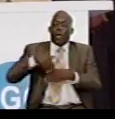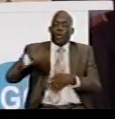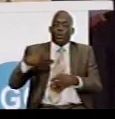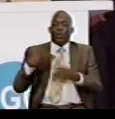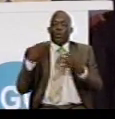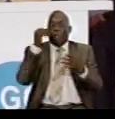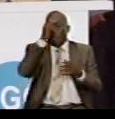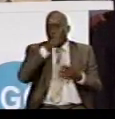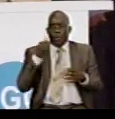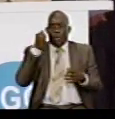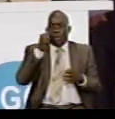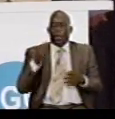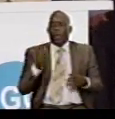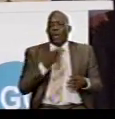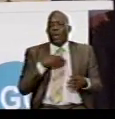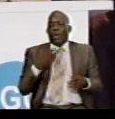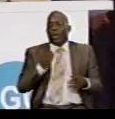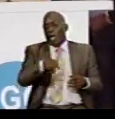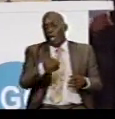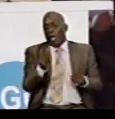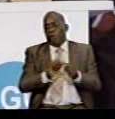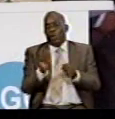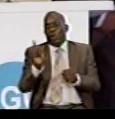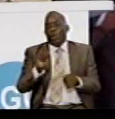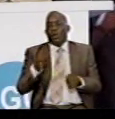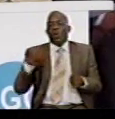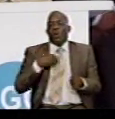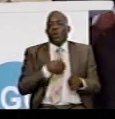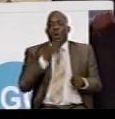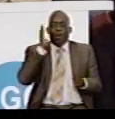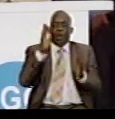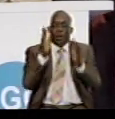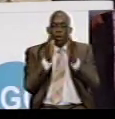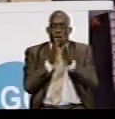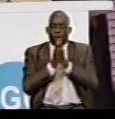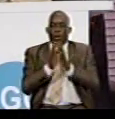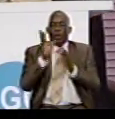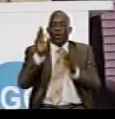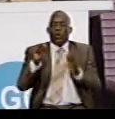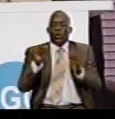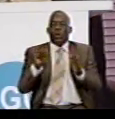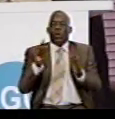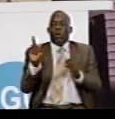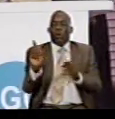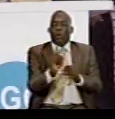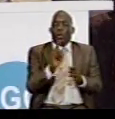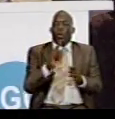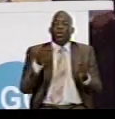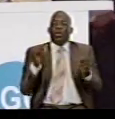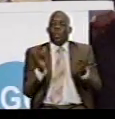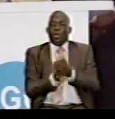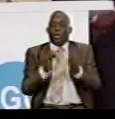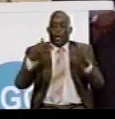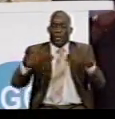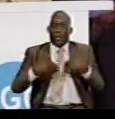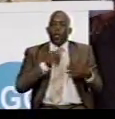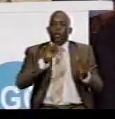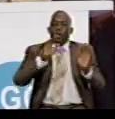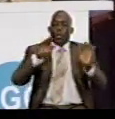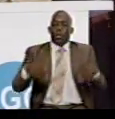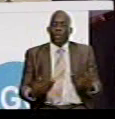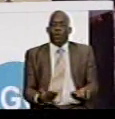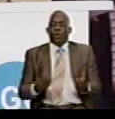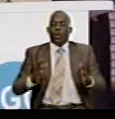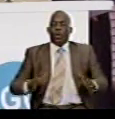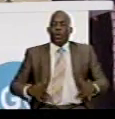to pray. Nous allons prier. All participants. Aux toutes les participants. That has not given life to Jesus. Qui n'ont pas encore donné leur vie à Jésus. In this